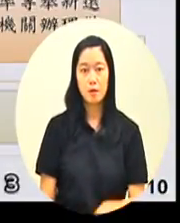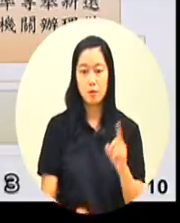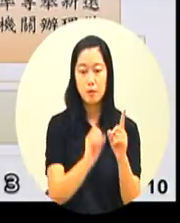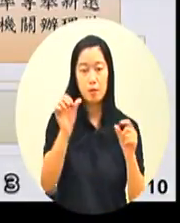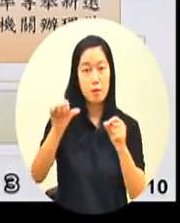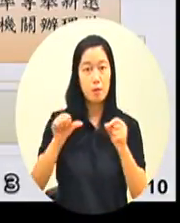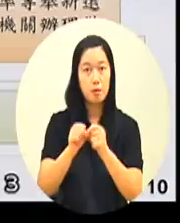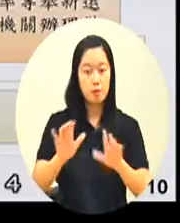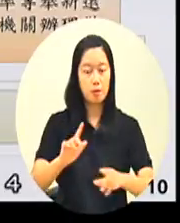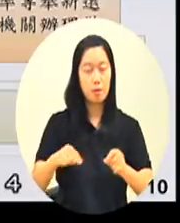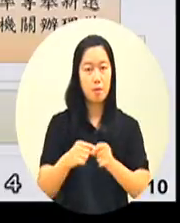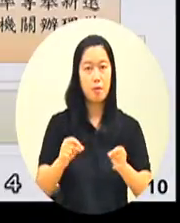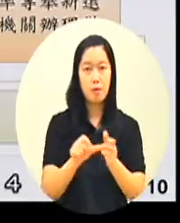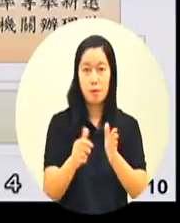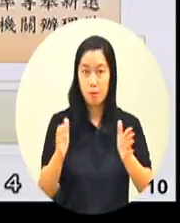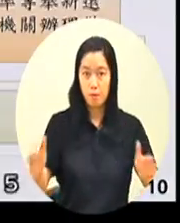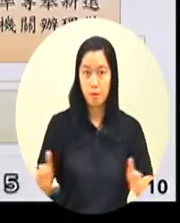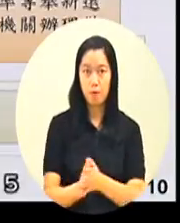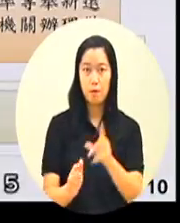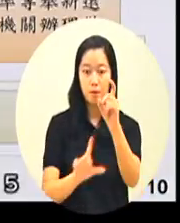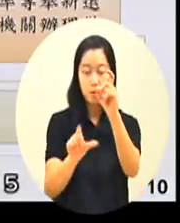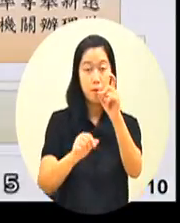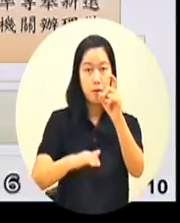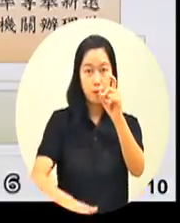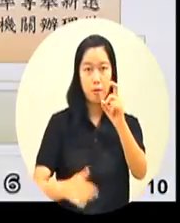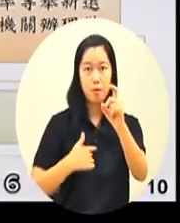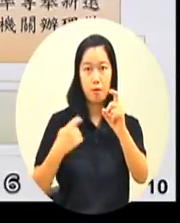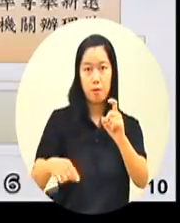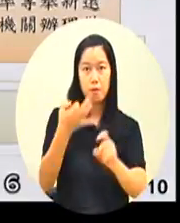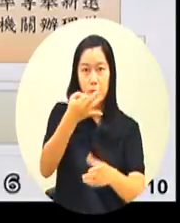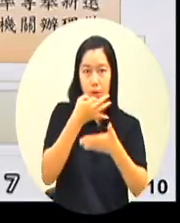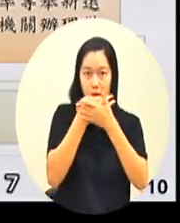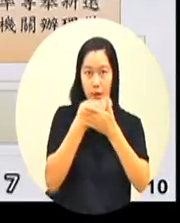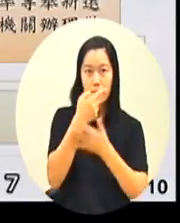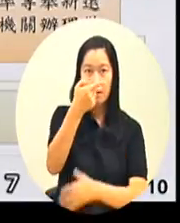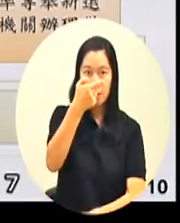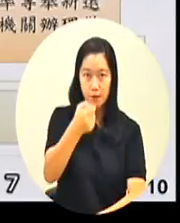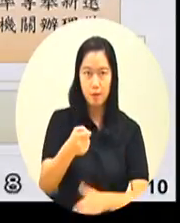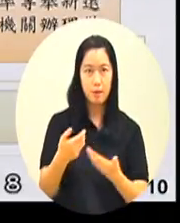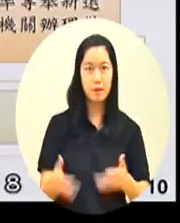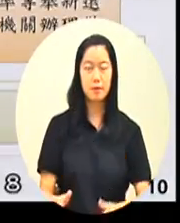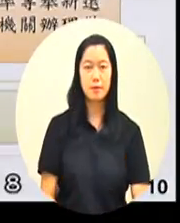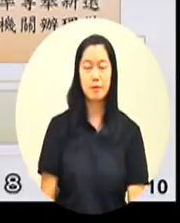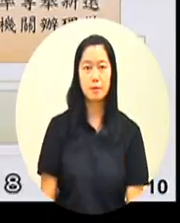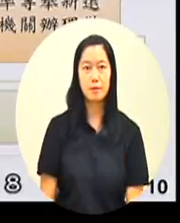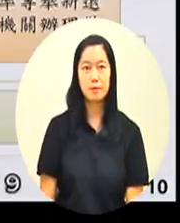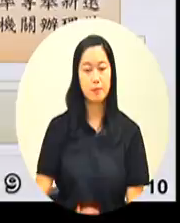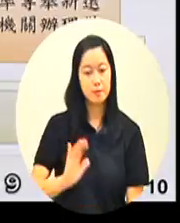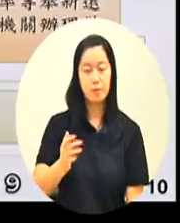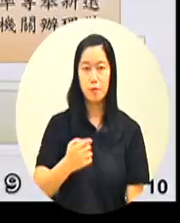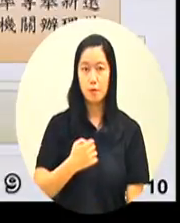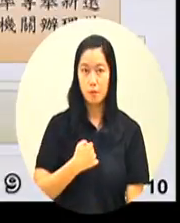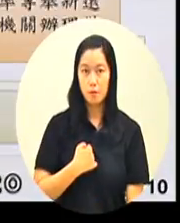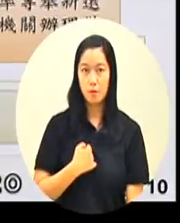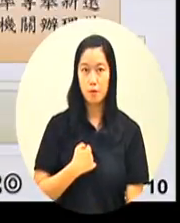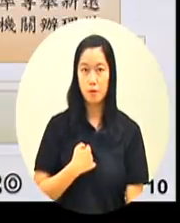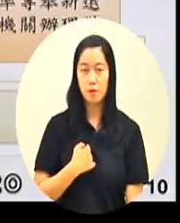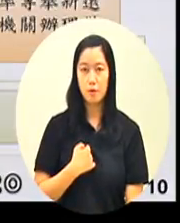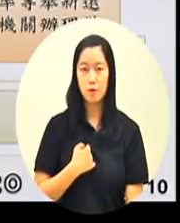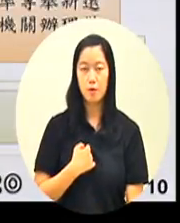105年度今年度呢，这到10月底为止，我们是省了1亿多啊。不过我有跟我们的同